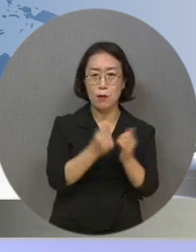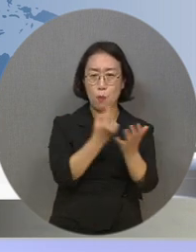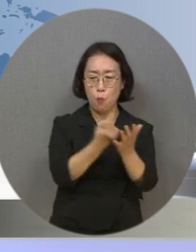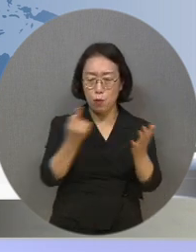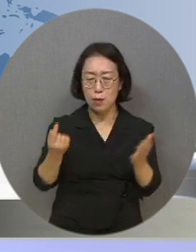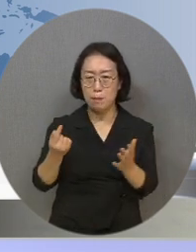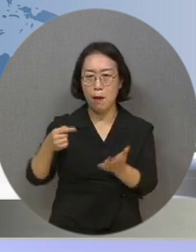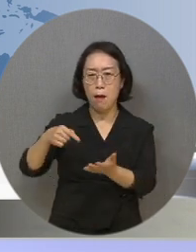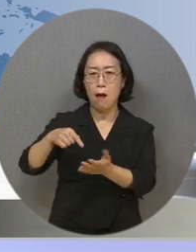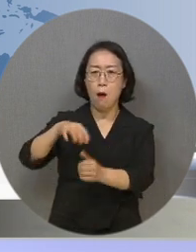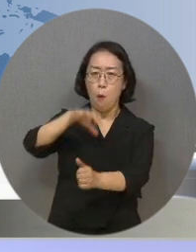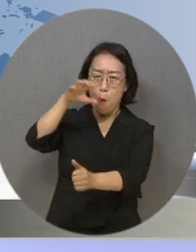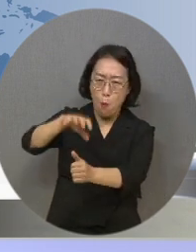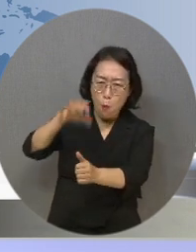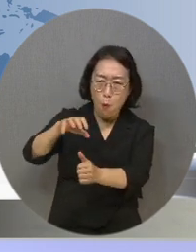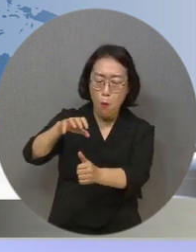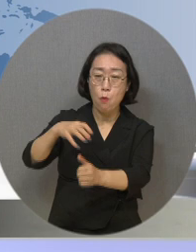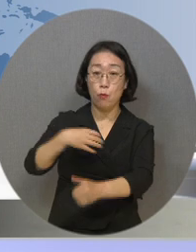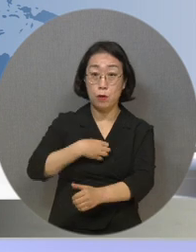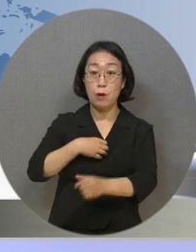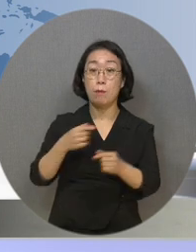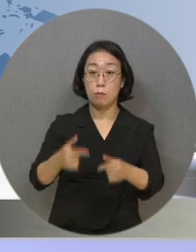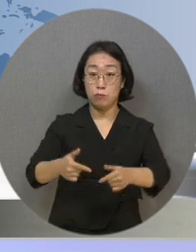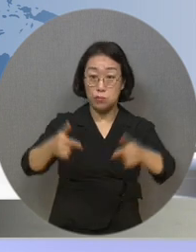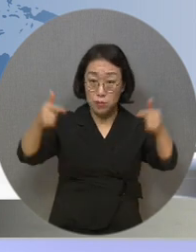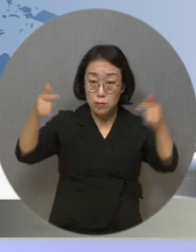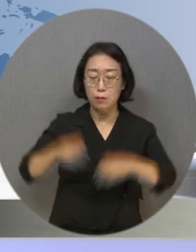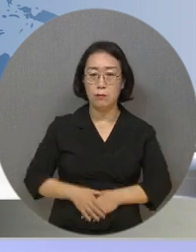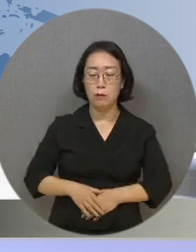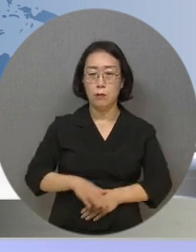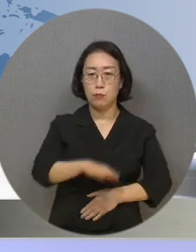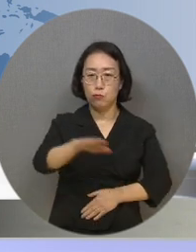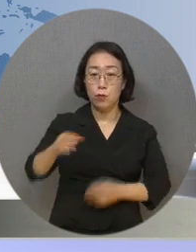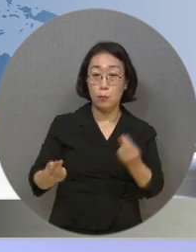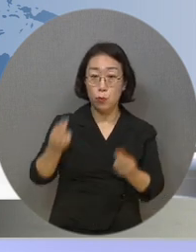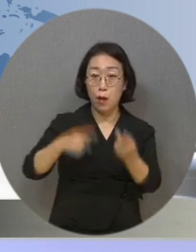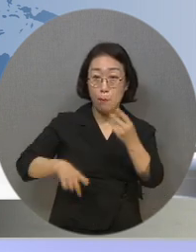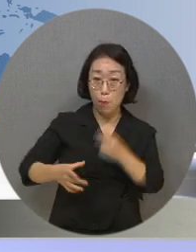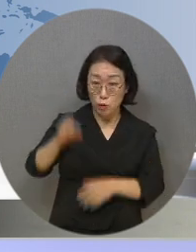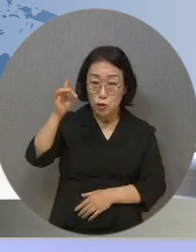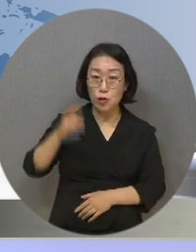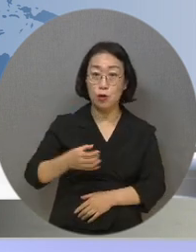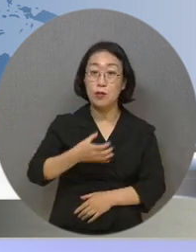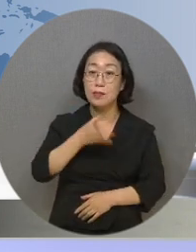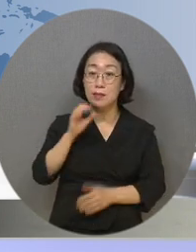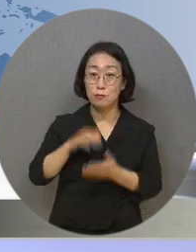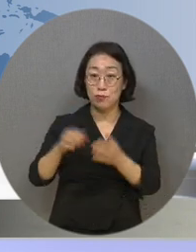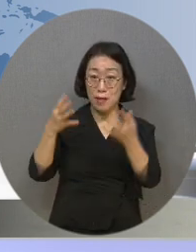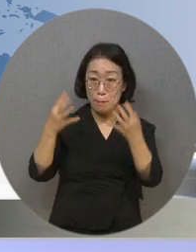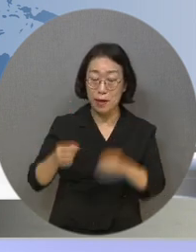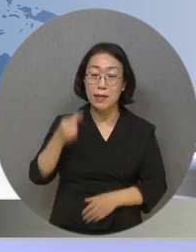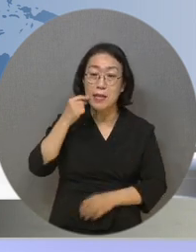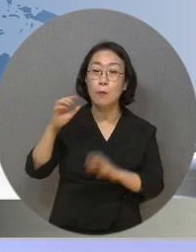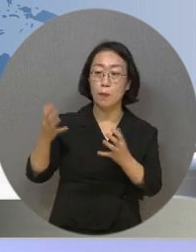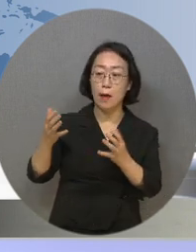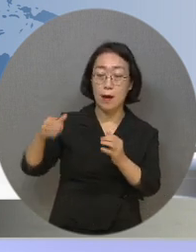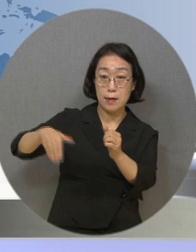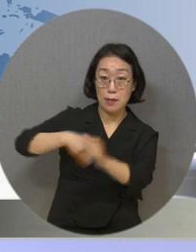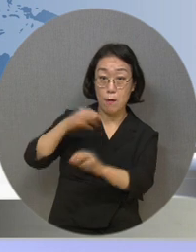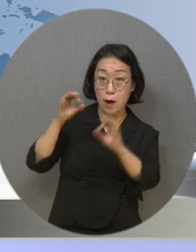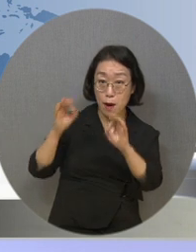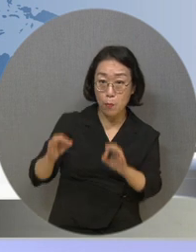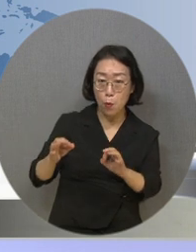학대 위험에 놓여 있는 노인이 증가하고 있는데요. 우리나라보다 먼저 고령 사회로 진입한 일본과 함께 해결